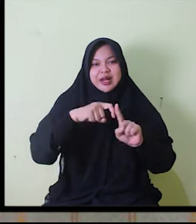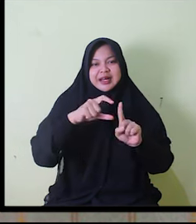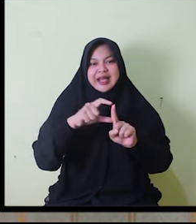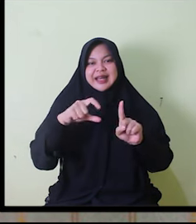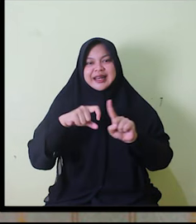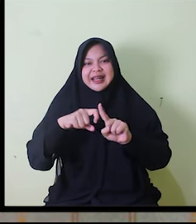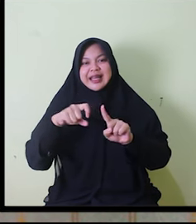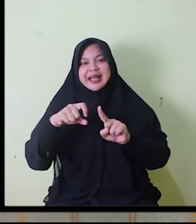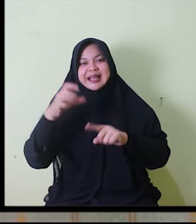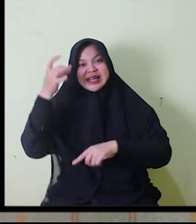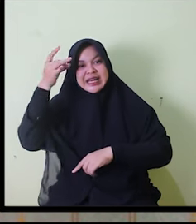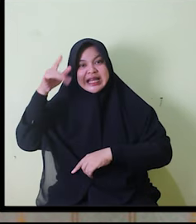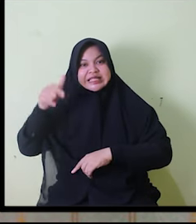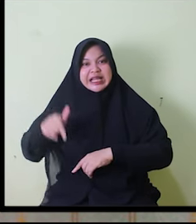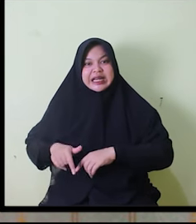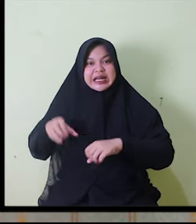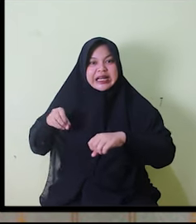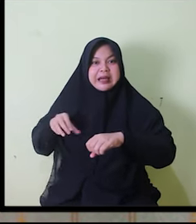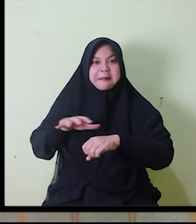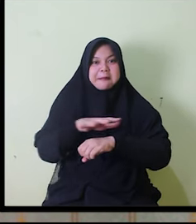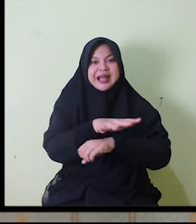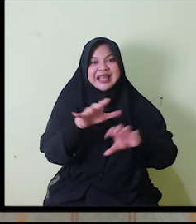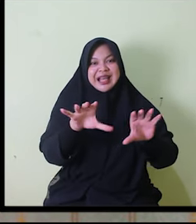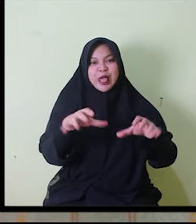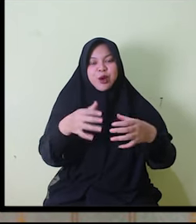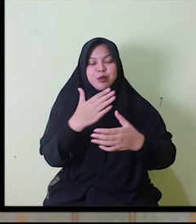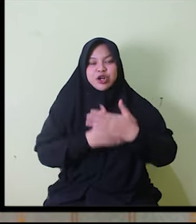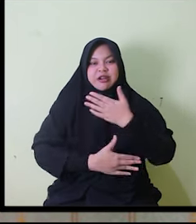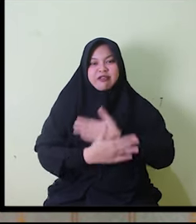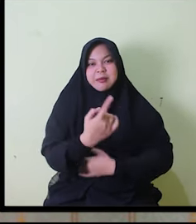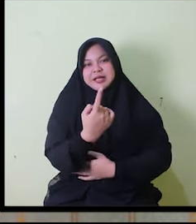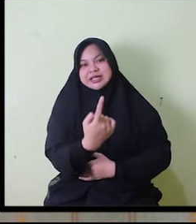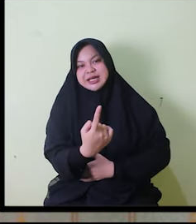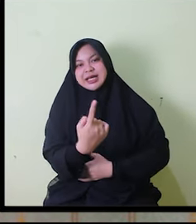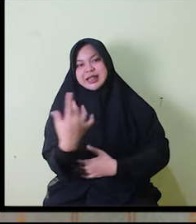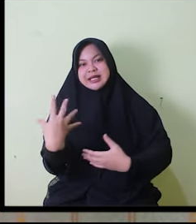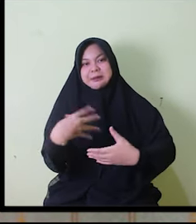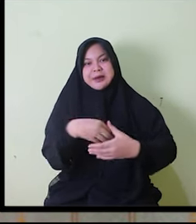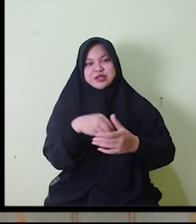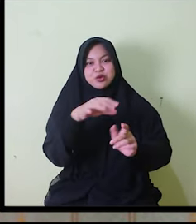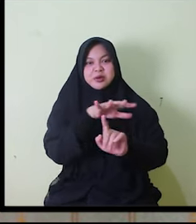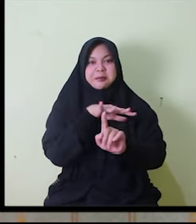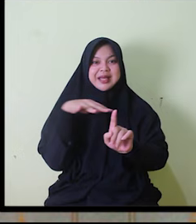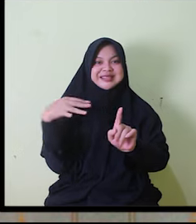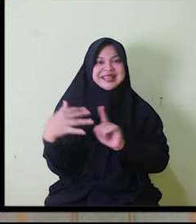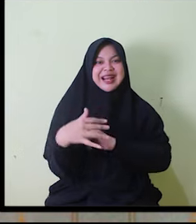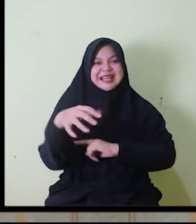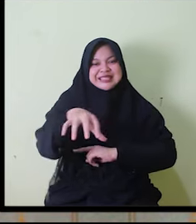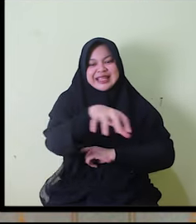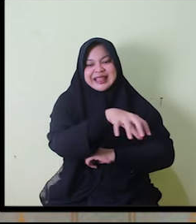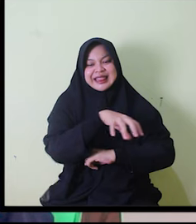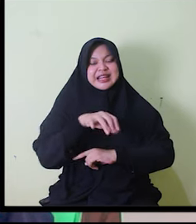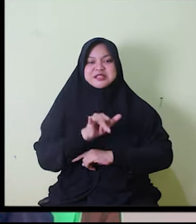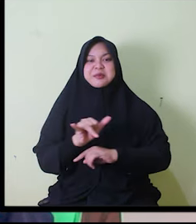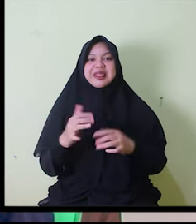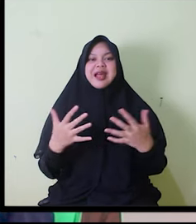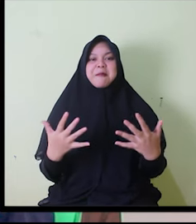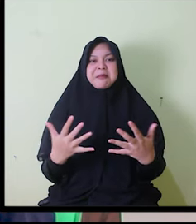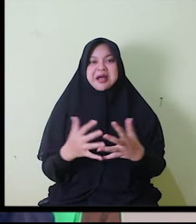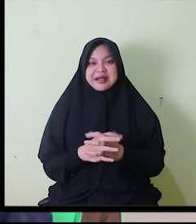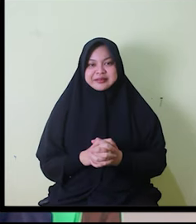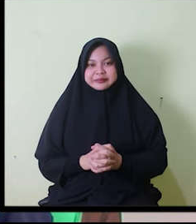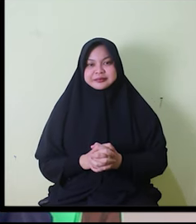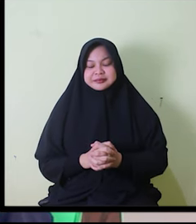dampaknya kepada kelompok di fabel ini sendiri termasuk kepada masyarakat sekitar itu seperti apa i